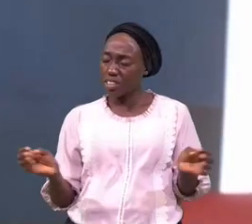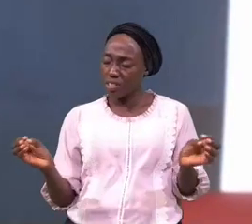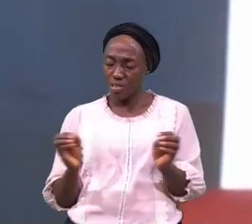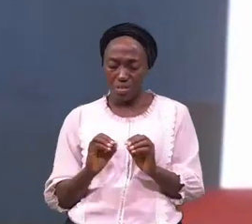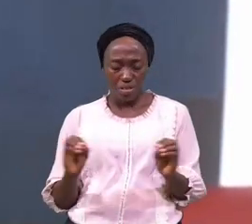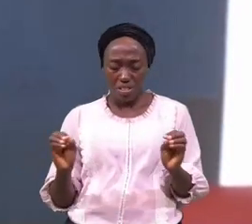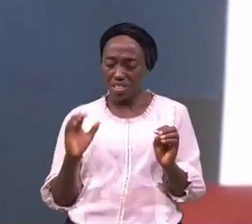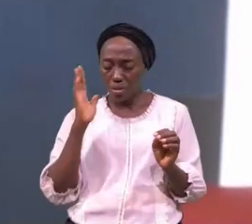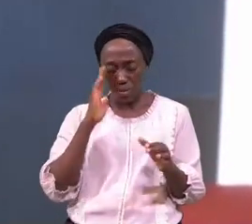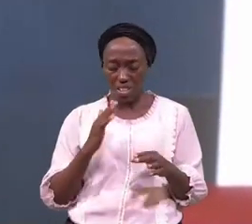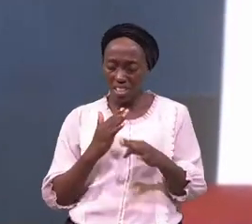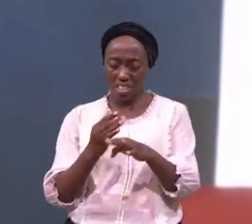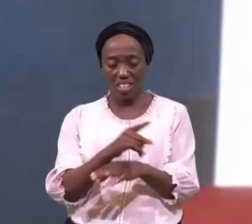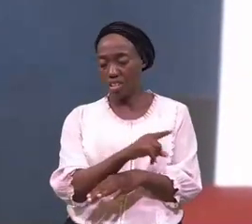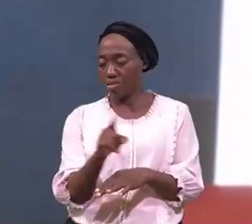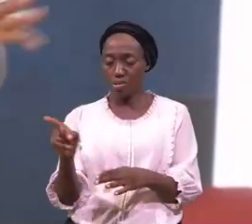Rien ne va vous empêcher.